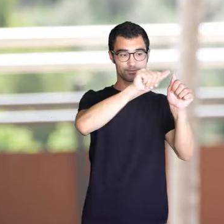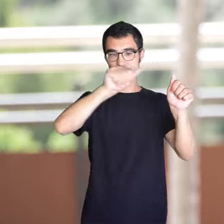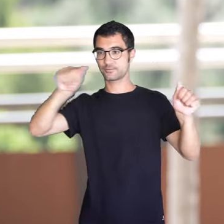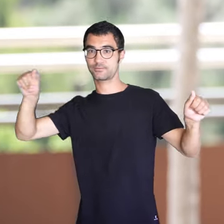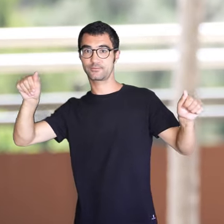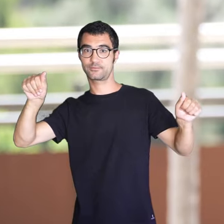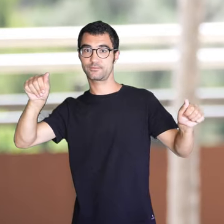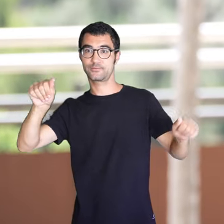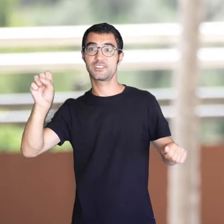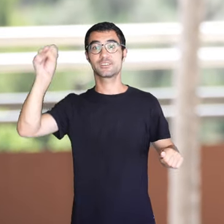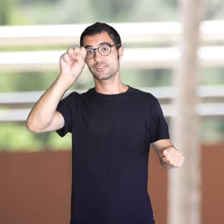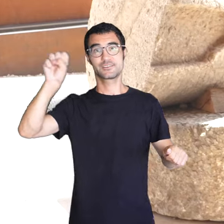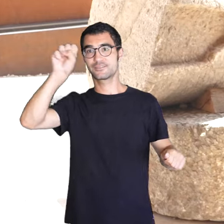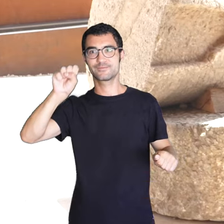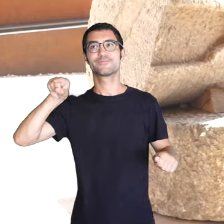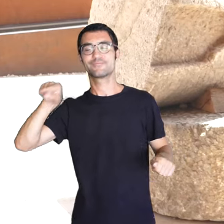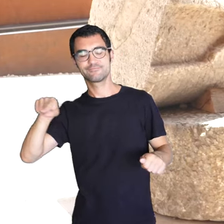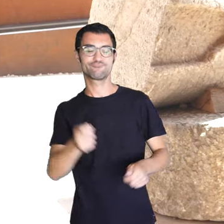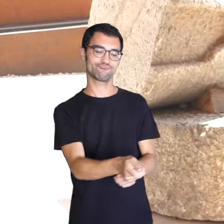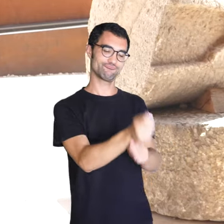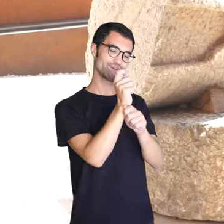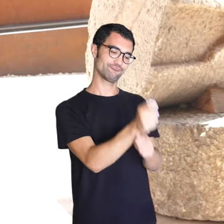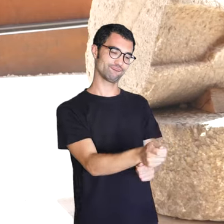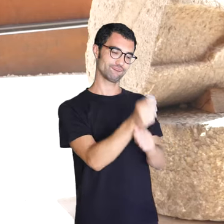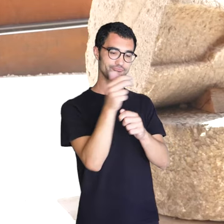barca. Anaves a pescar oblades. De la vorera.